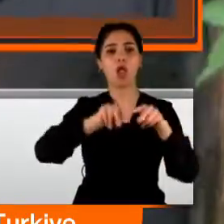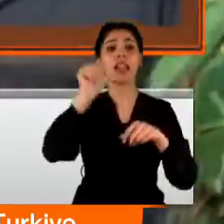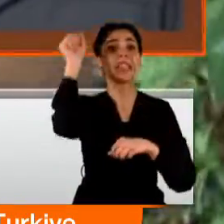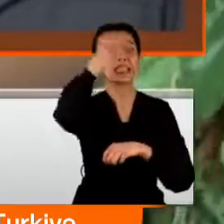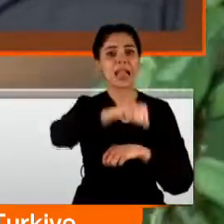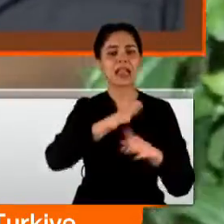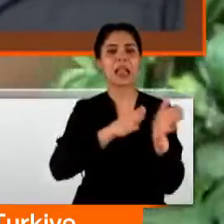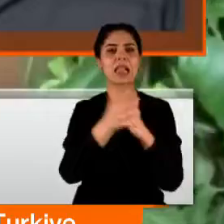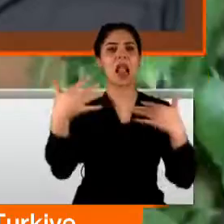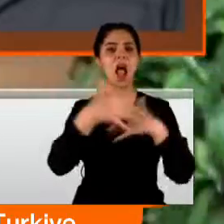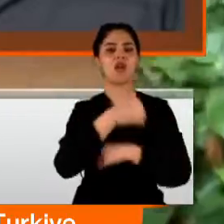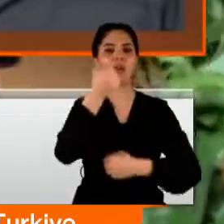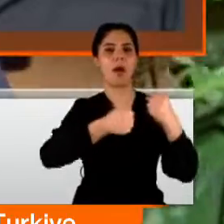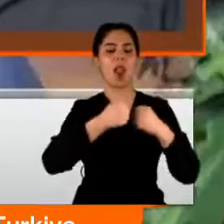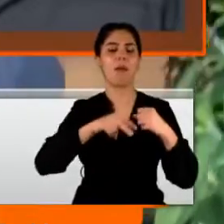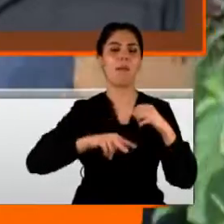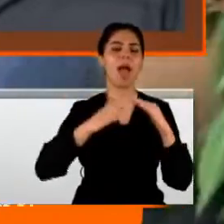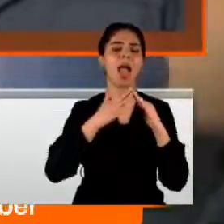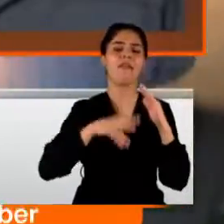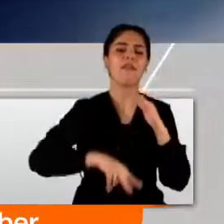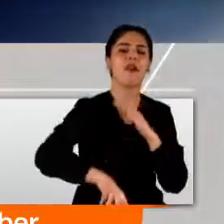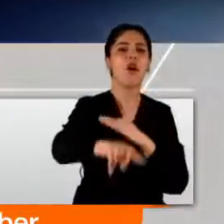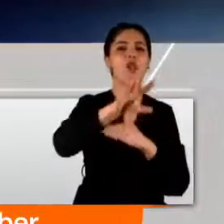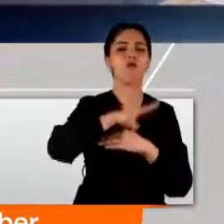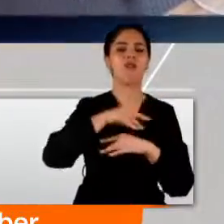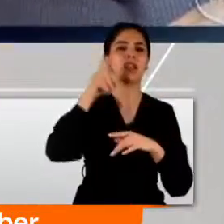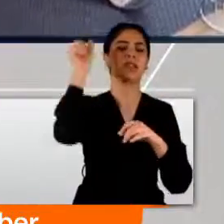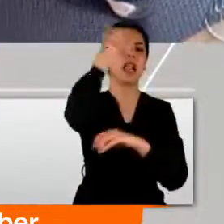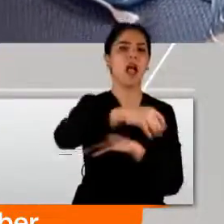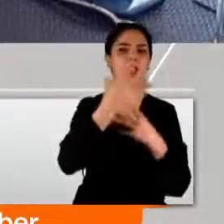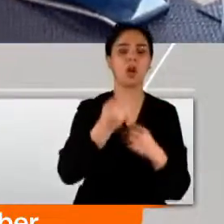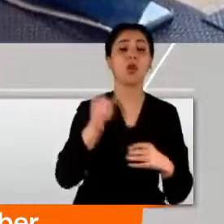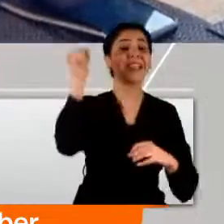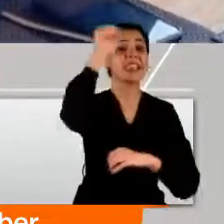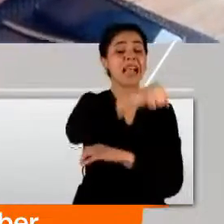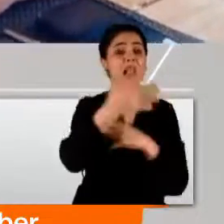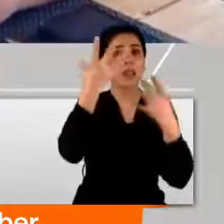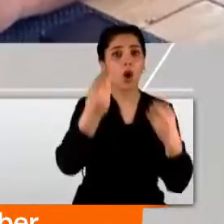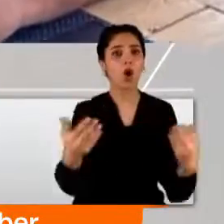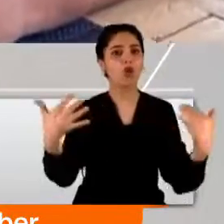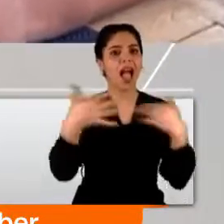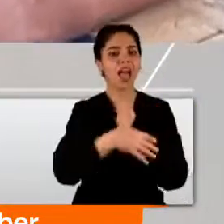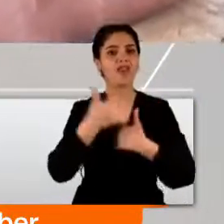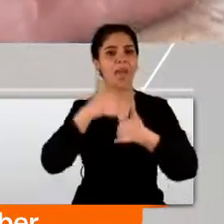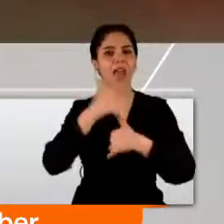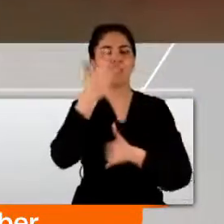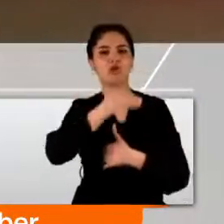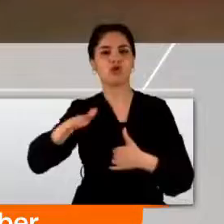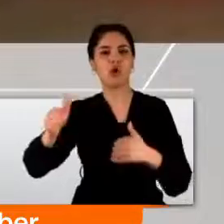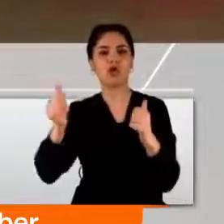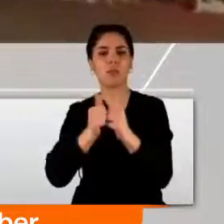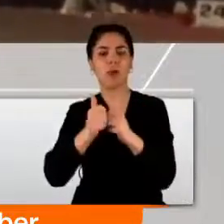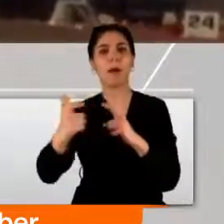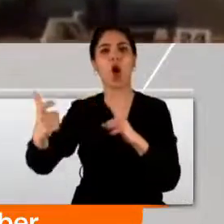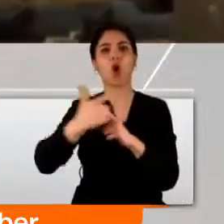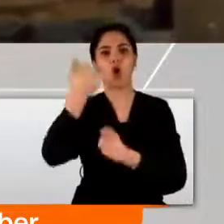da salı akşam aracıyla evine giderken gerçekleşti. Falyalı saldırının gerçekleştiği akşam eşini ve 3 çocuğunu zırhlı